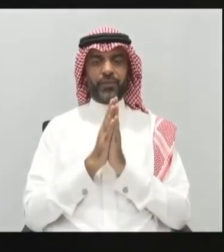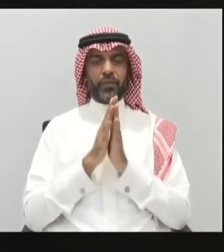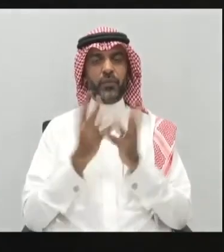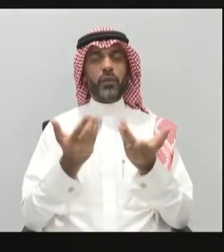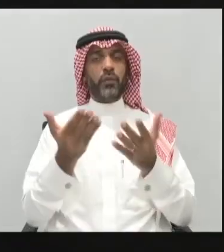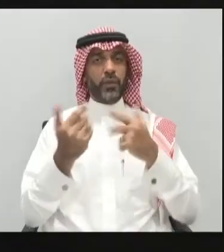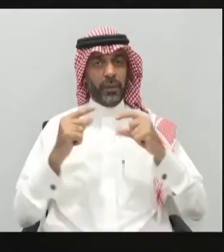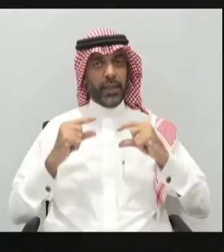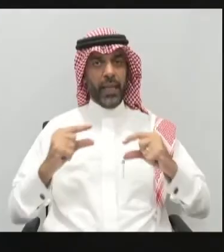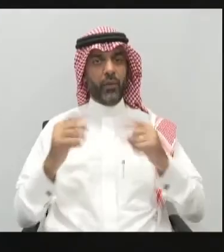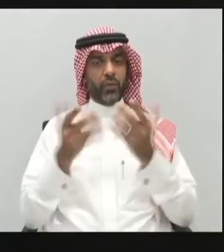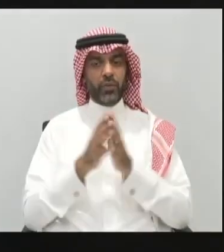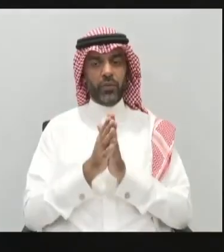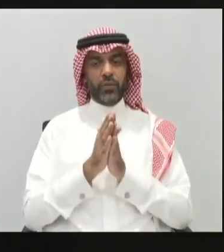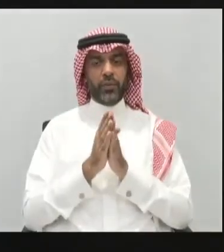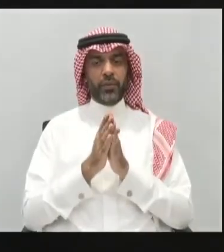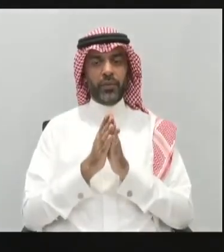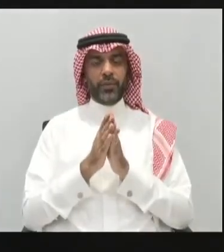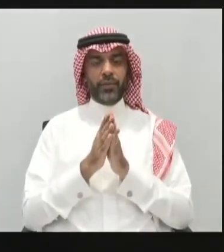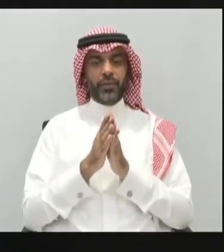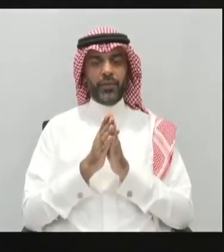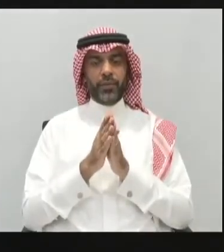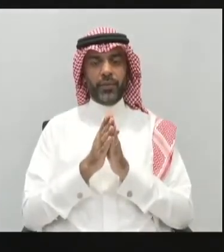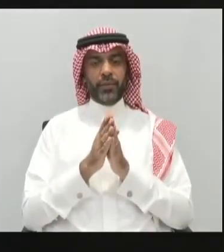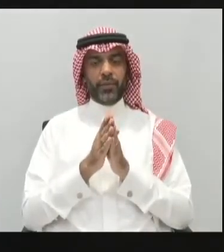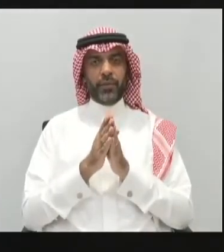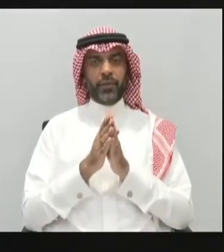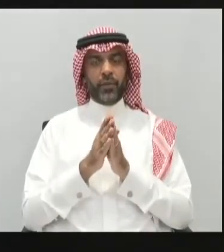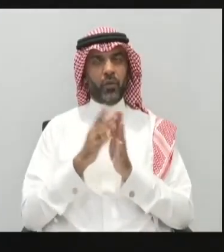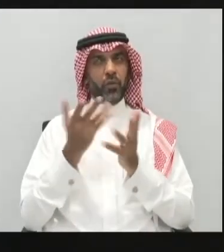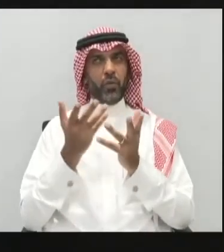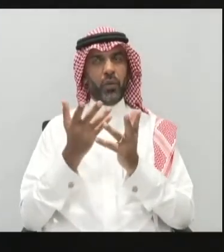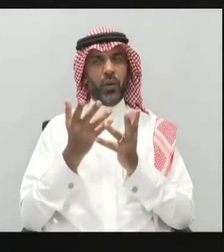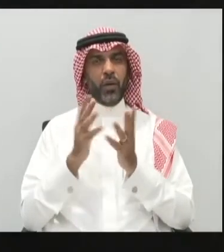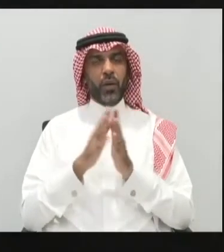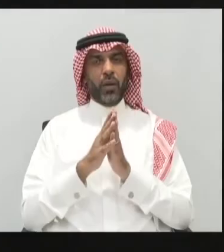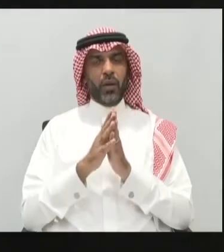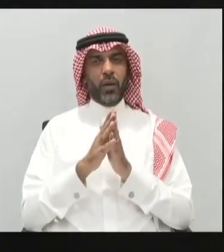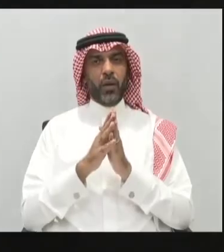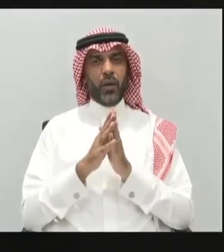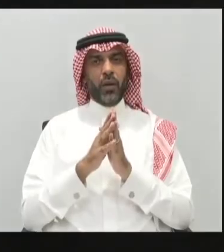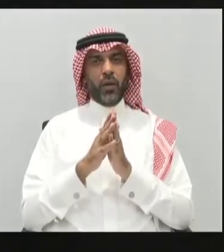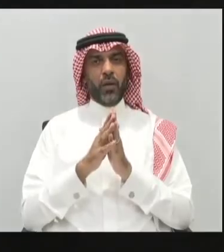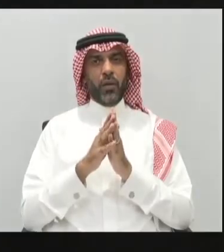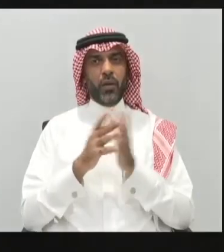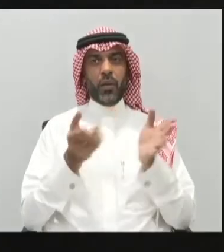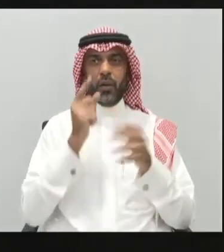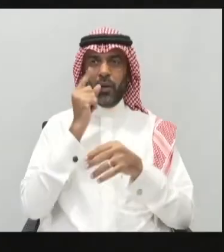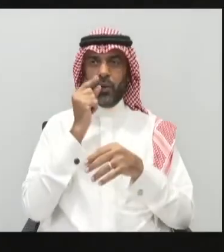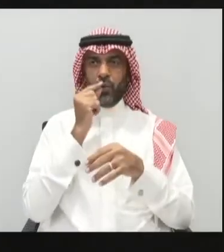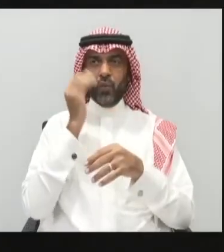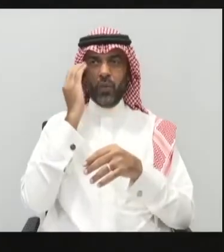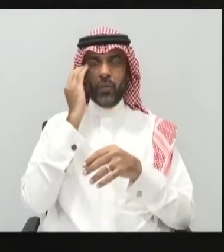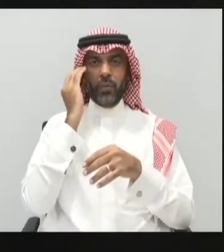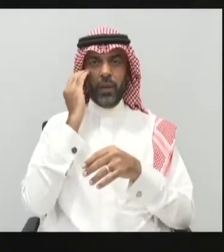تبنيت فكره طيب ما هو دليلك او ما هي حجتك تقول ان الرجل والمراه